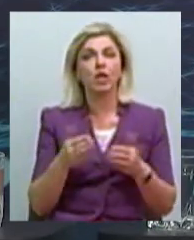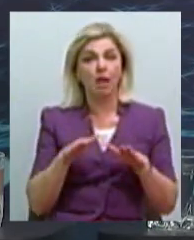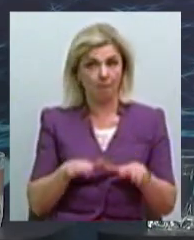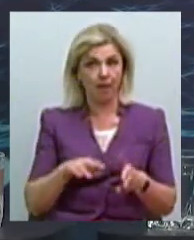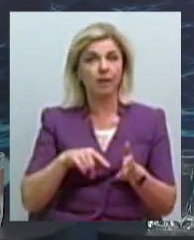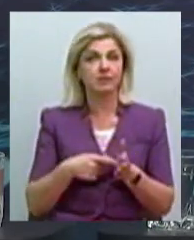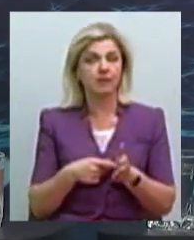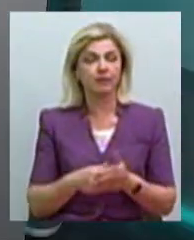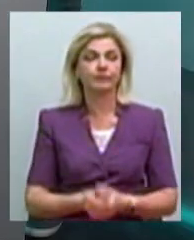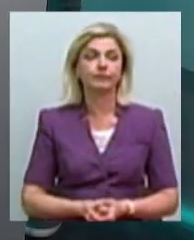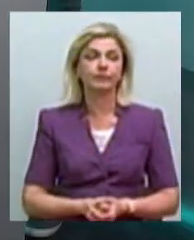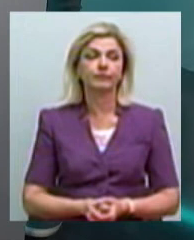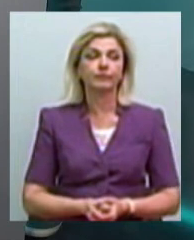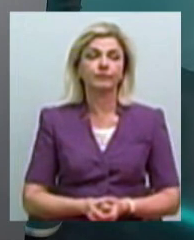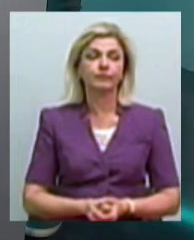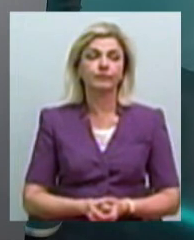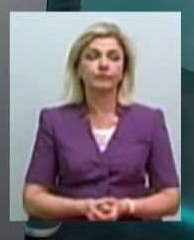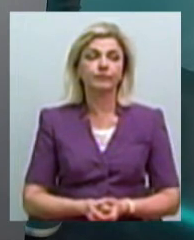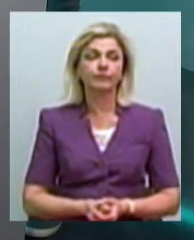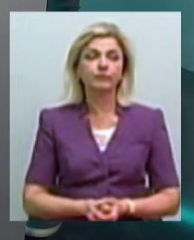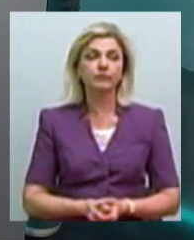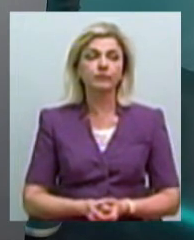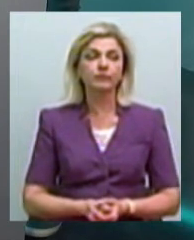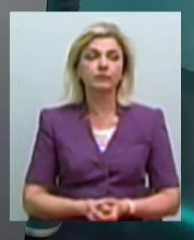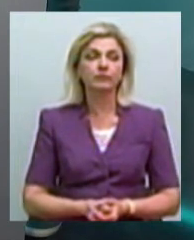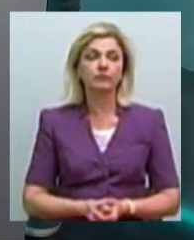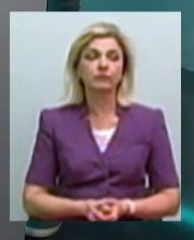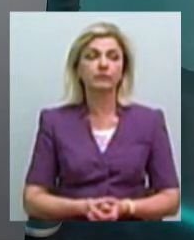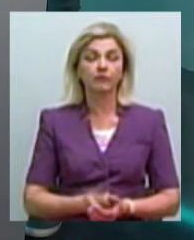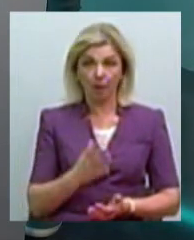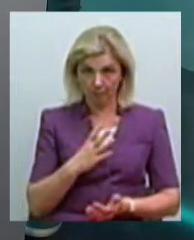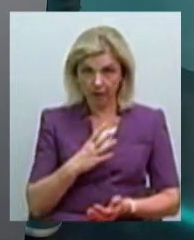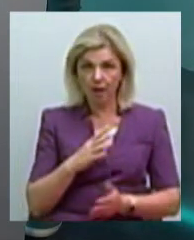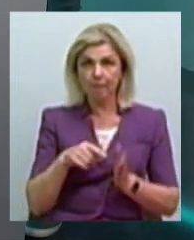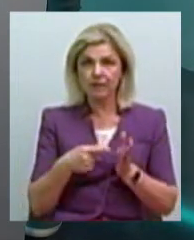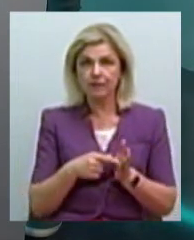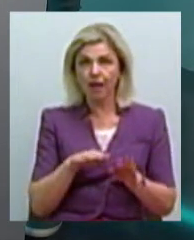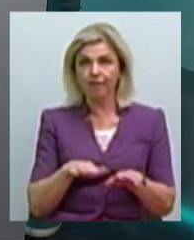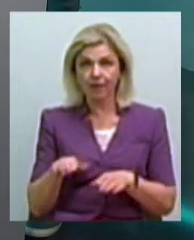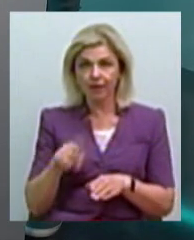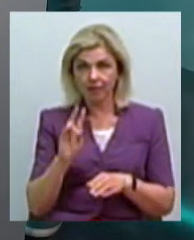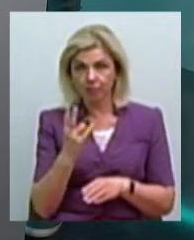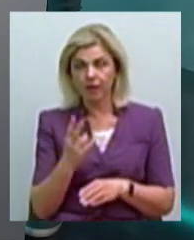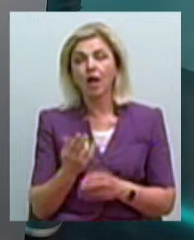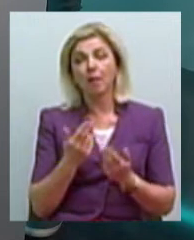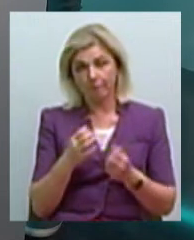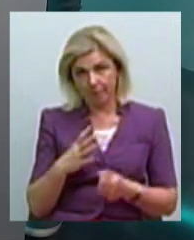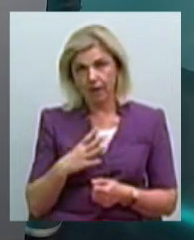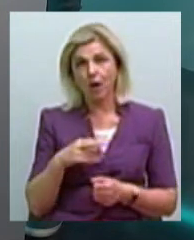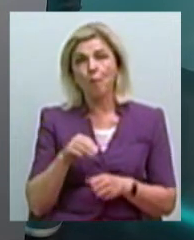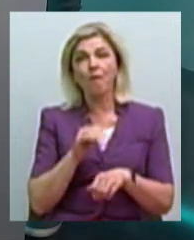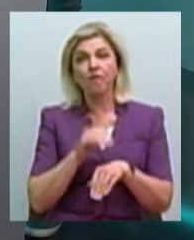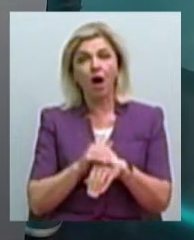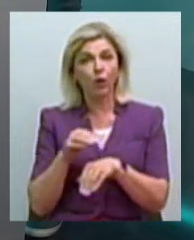вот местные. До речи, что до місцевих. Ну, вже не думаю, було. Были, но даже как потом, по факту уже